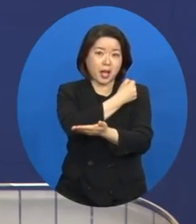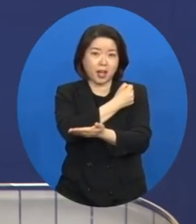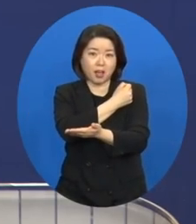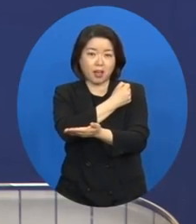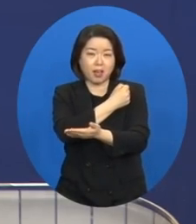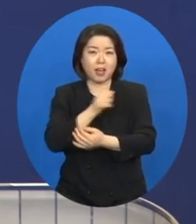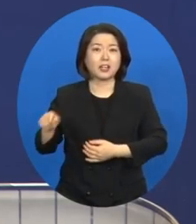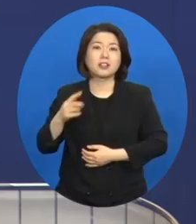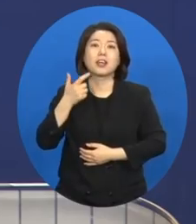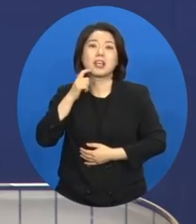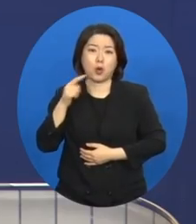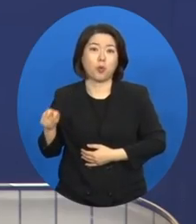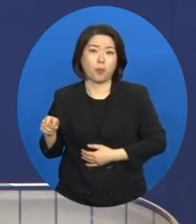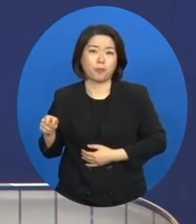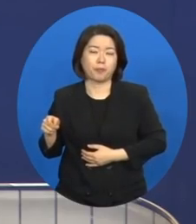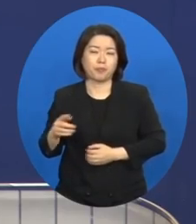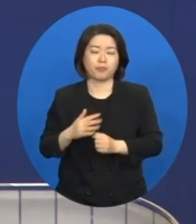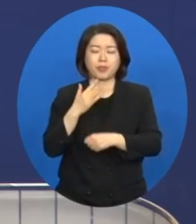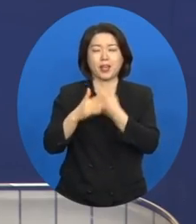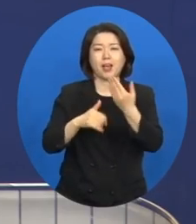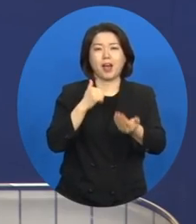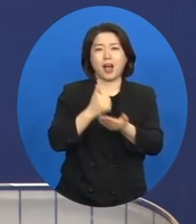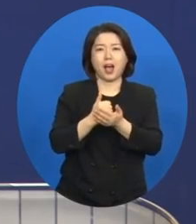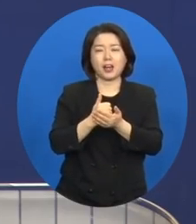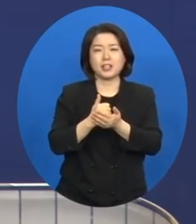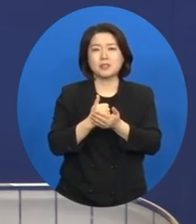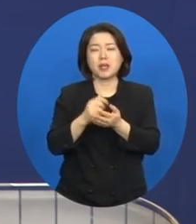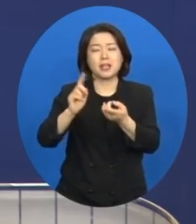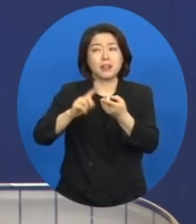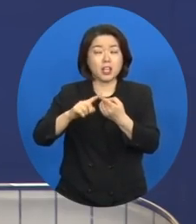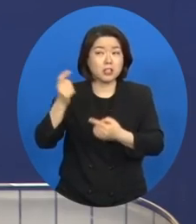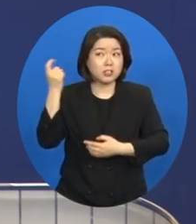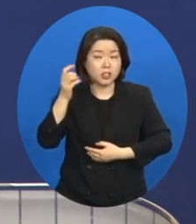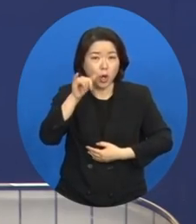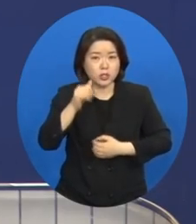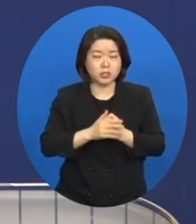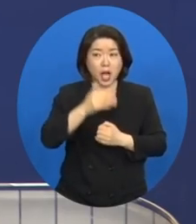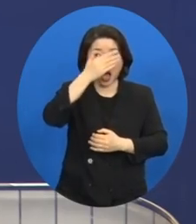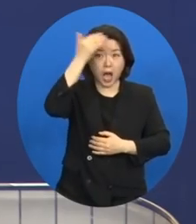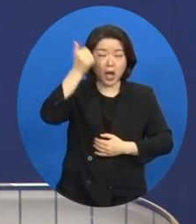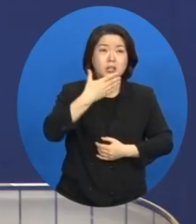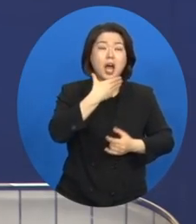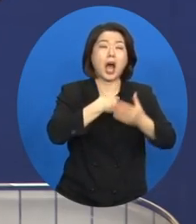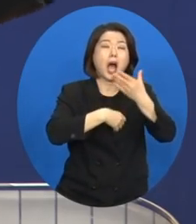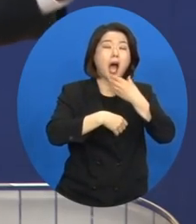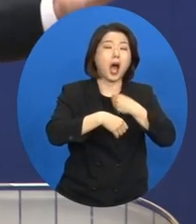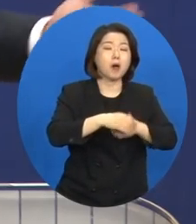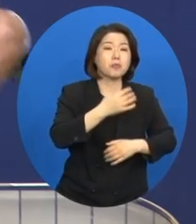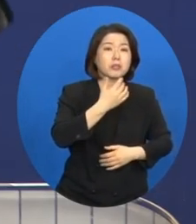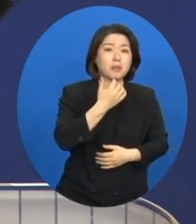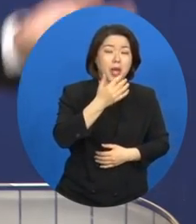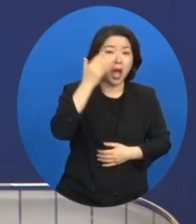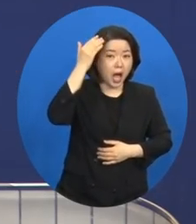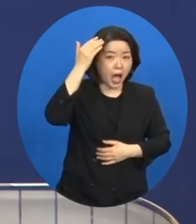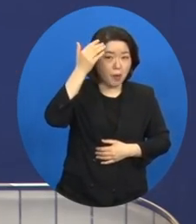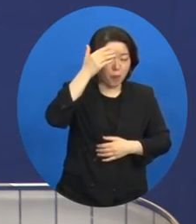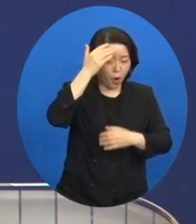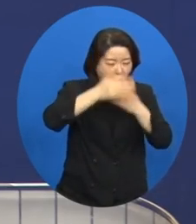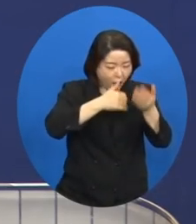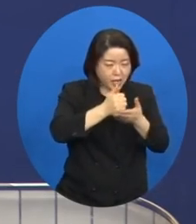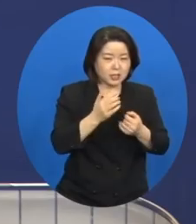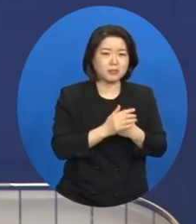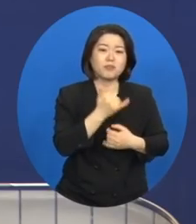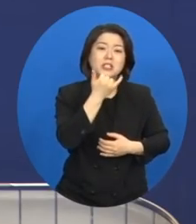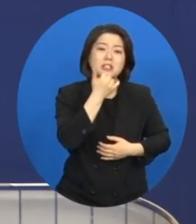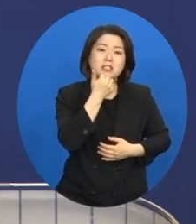사람이 야곱이었습니다. 하나님에 대해서 들었습니다. 할아버지 아브라함의 하나님, 아버지 이삭의 하나님이 많이 들었습니다.